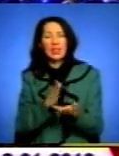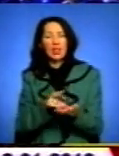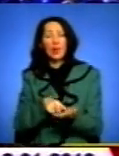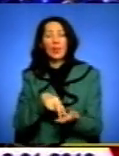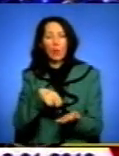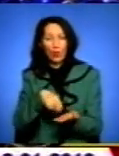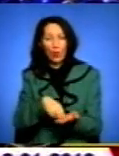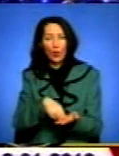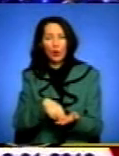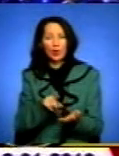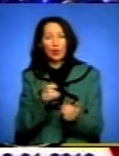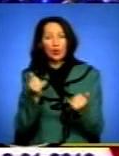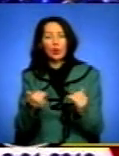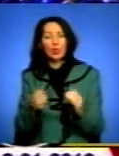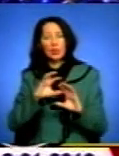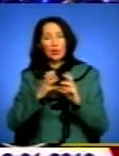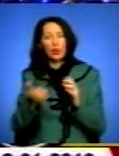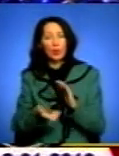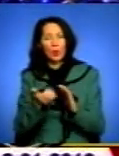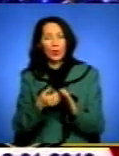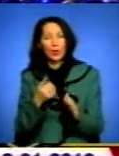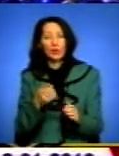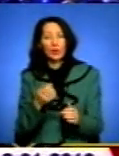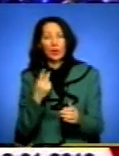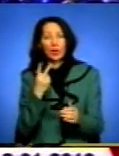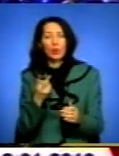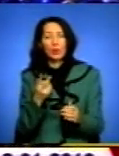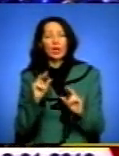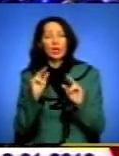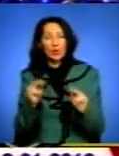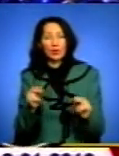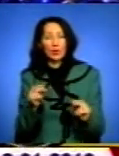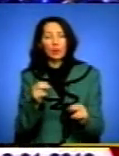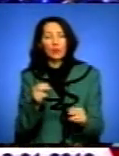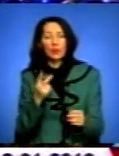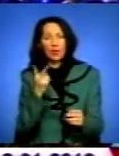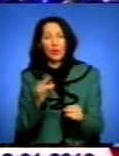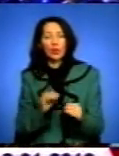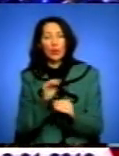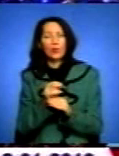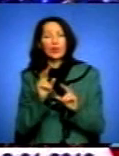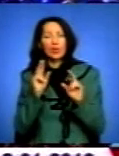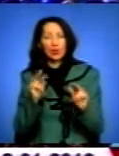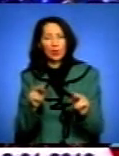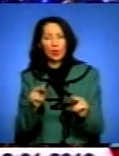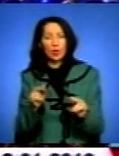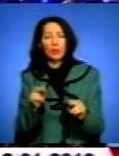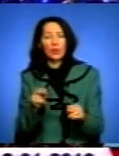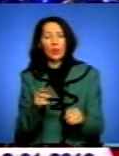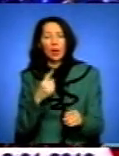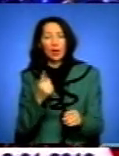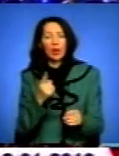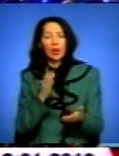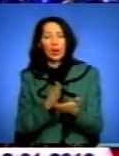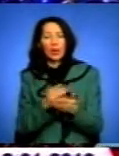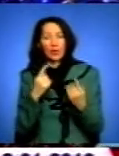чеснот. Якщо одна ще є присутня, то коли відсутня друга, ці дві доповнюючі чесноти, вони завдають дуже великого